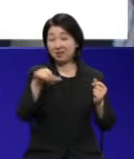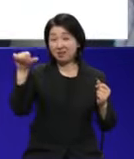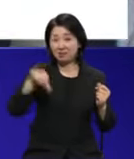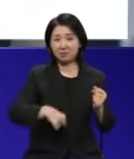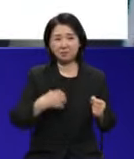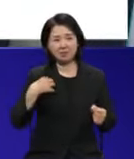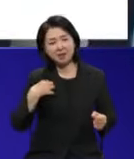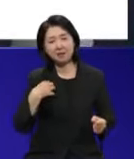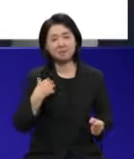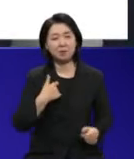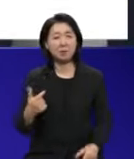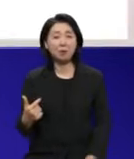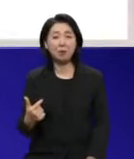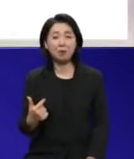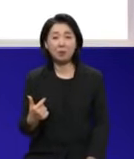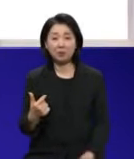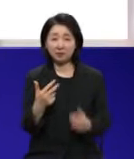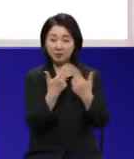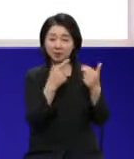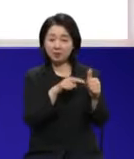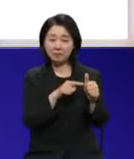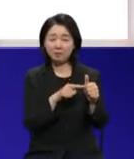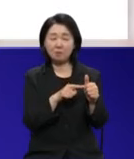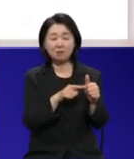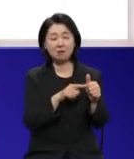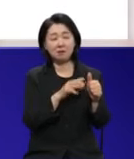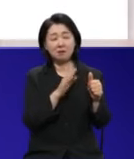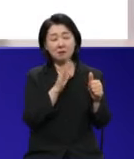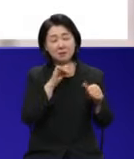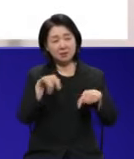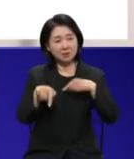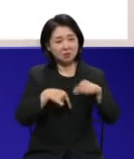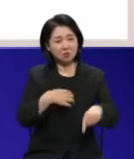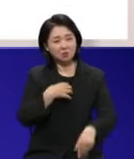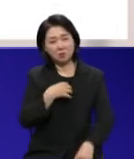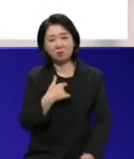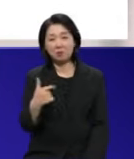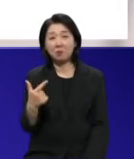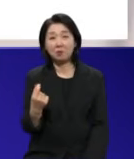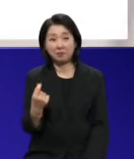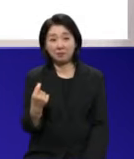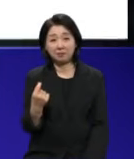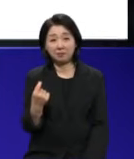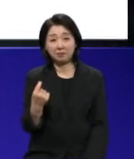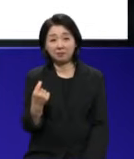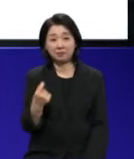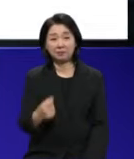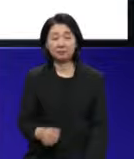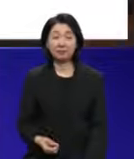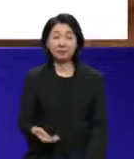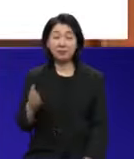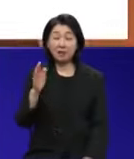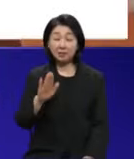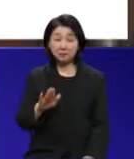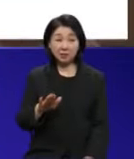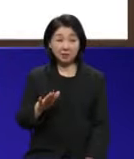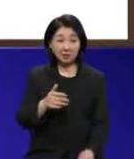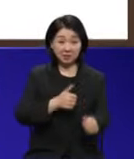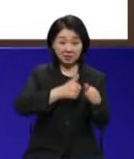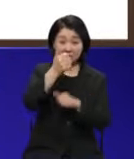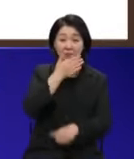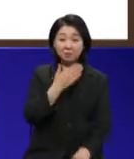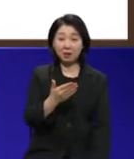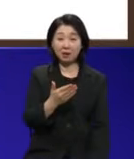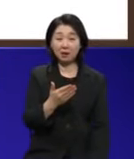엄청난 책임론 때문에 이재명 대표로 어마어마한 그 이제 정치적 위험에 봉착했을 텐데 압승을 했어요 이렇게